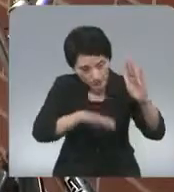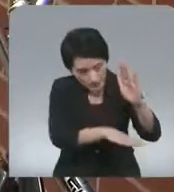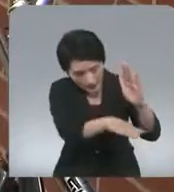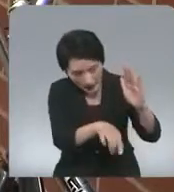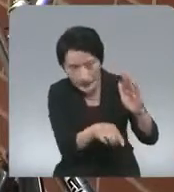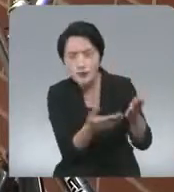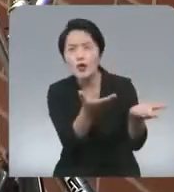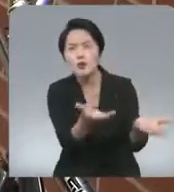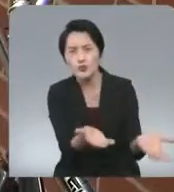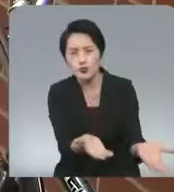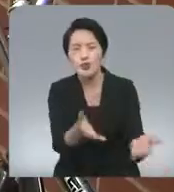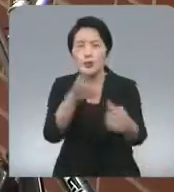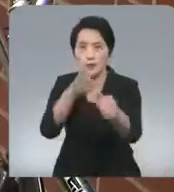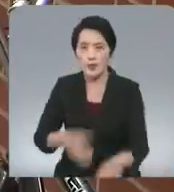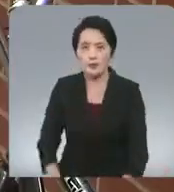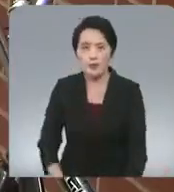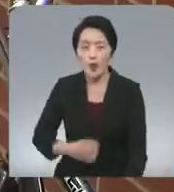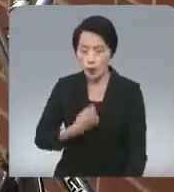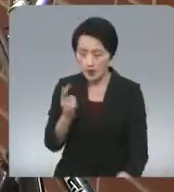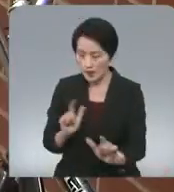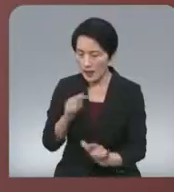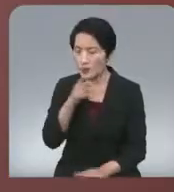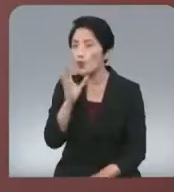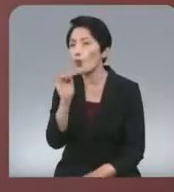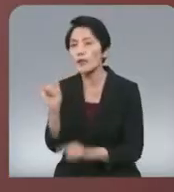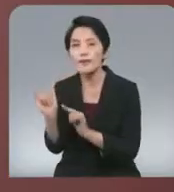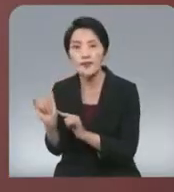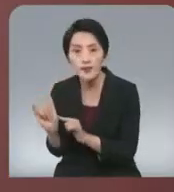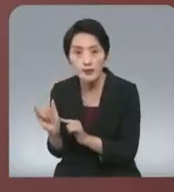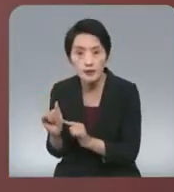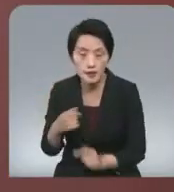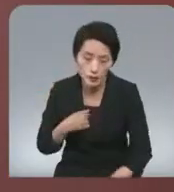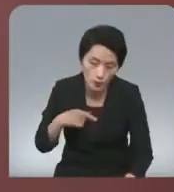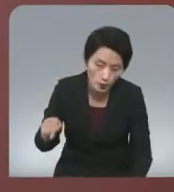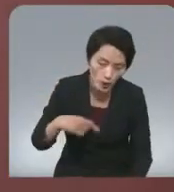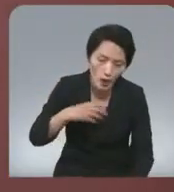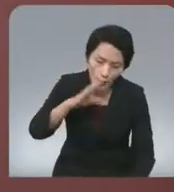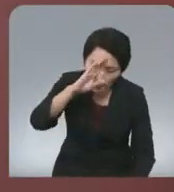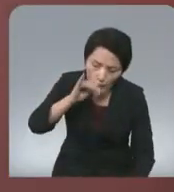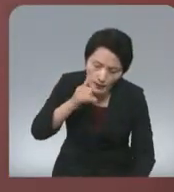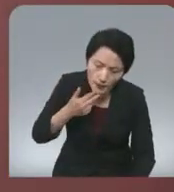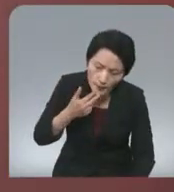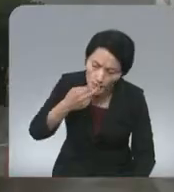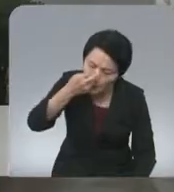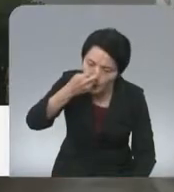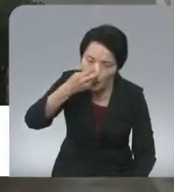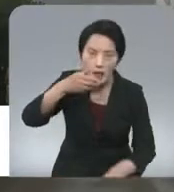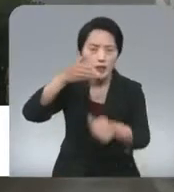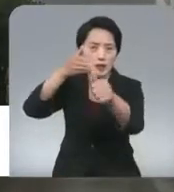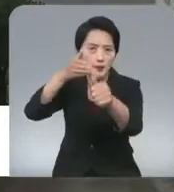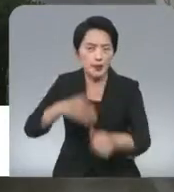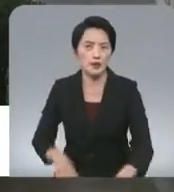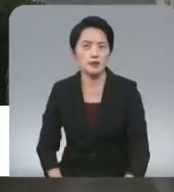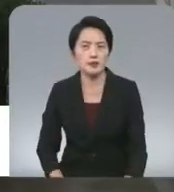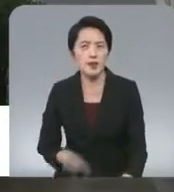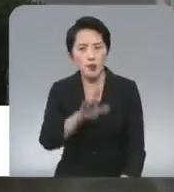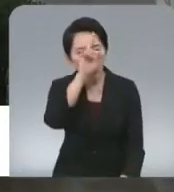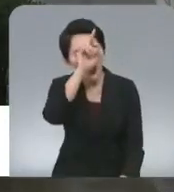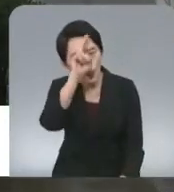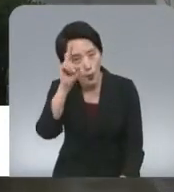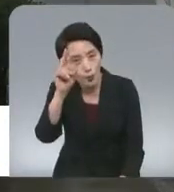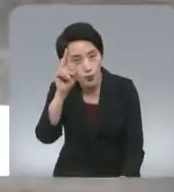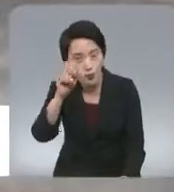обрушился тайфун эйри ожидается что прямого влияния на территорию республики корея он не окажет но может